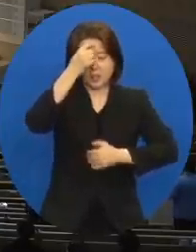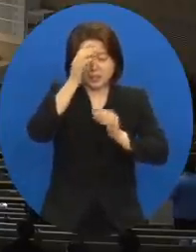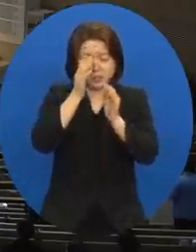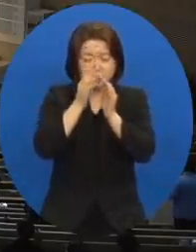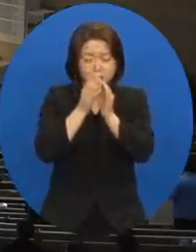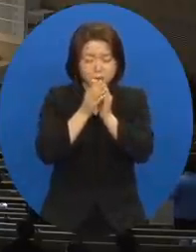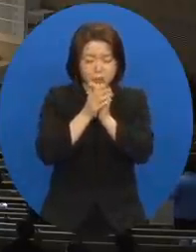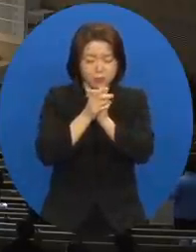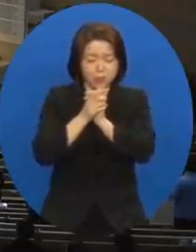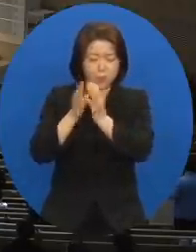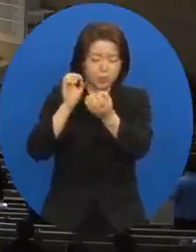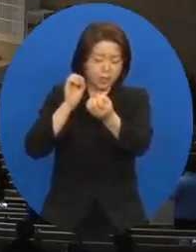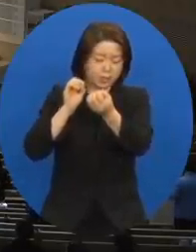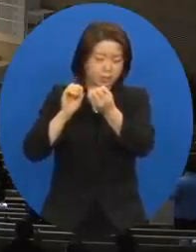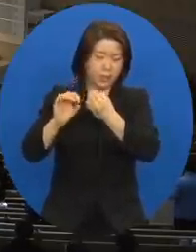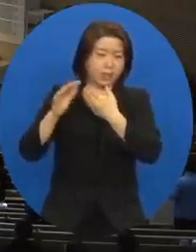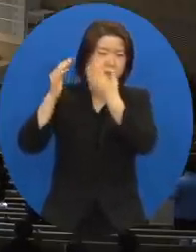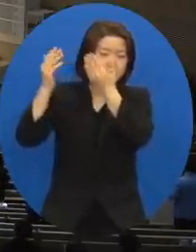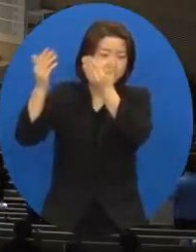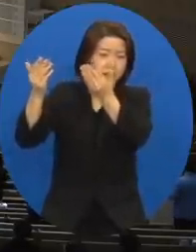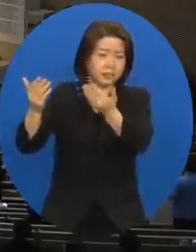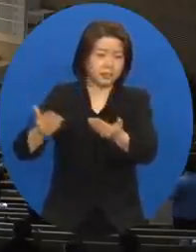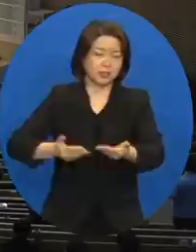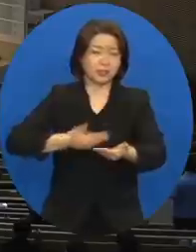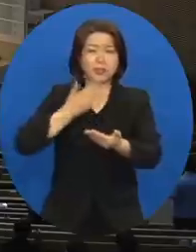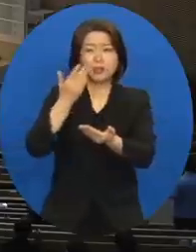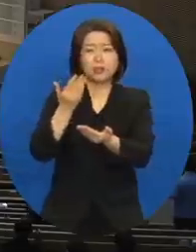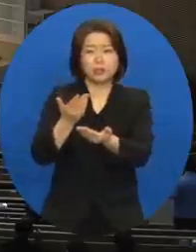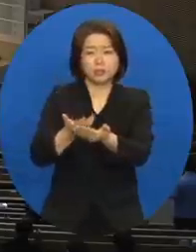aeiou 5